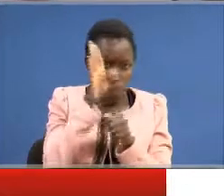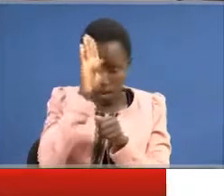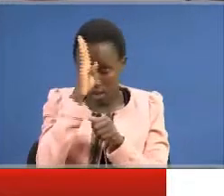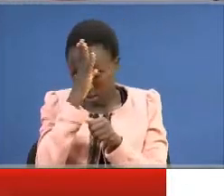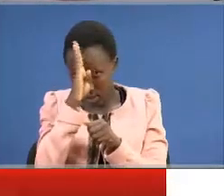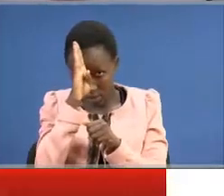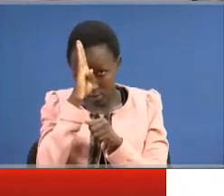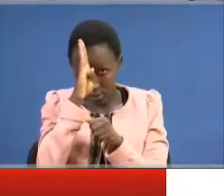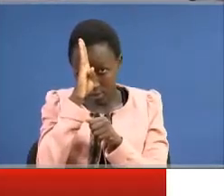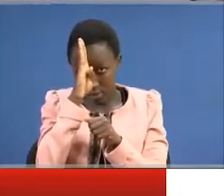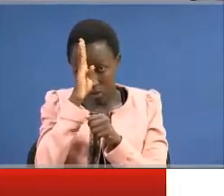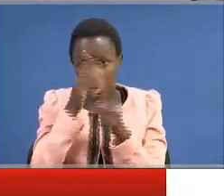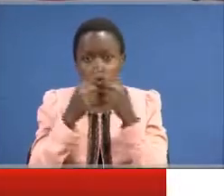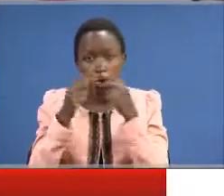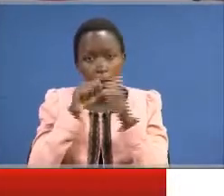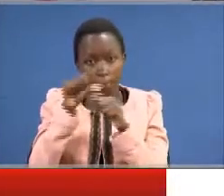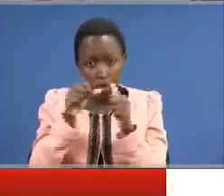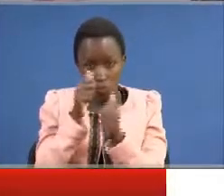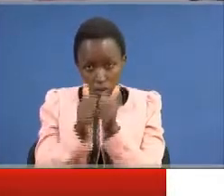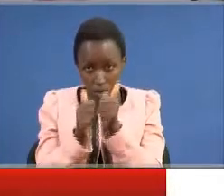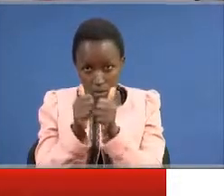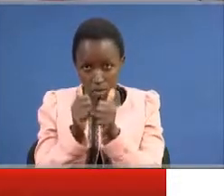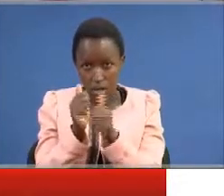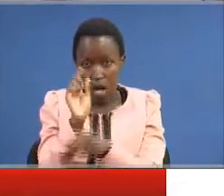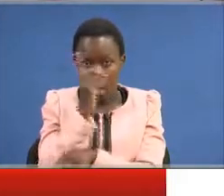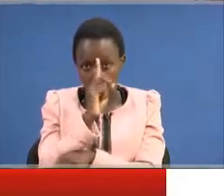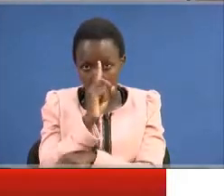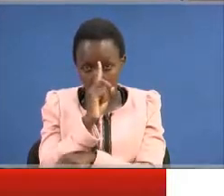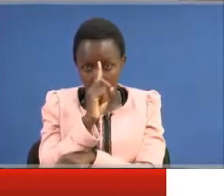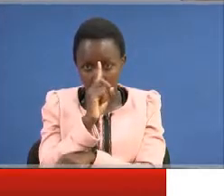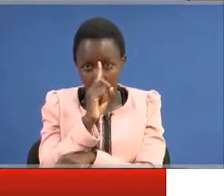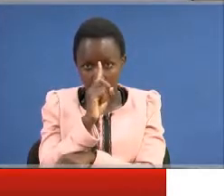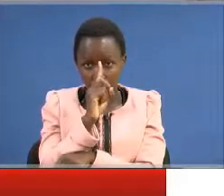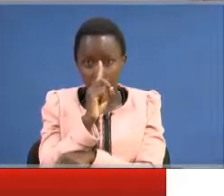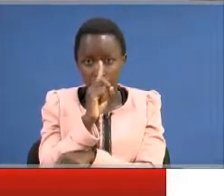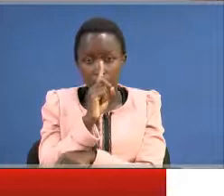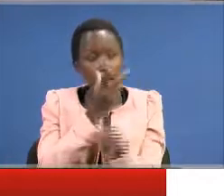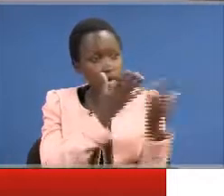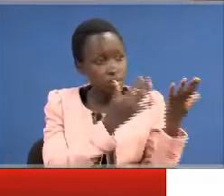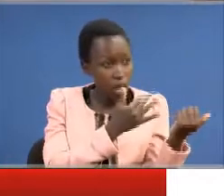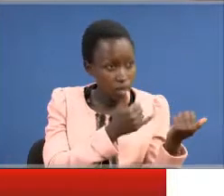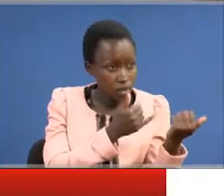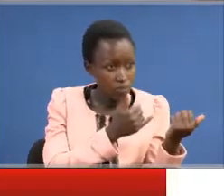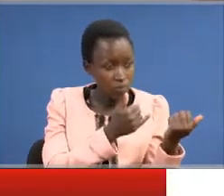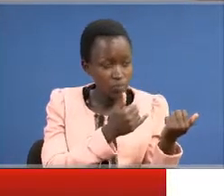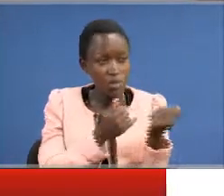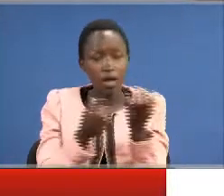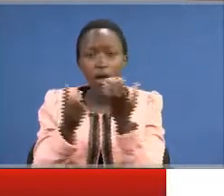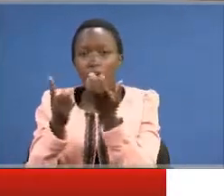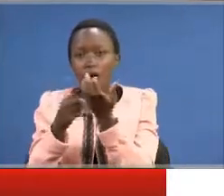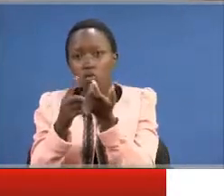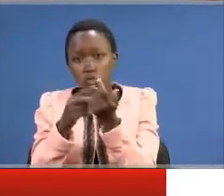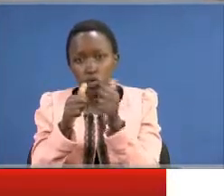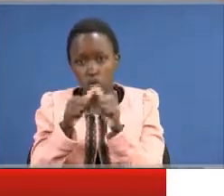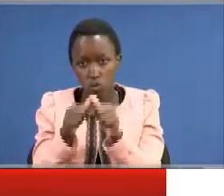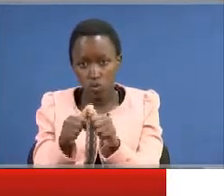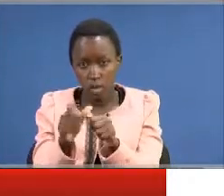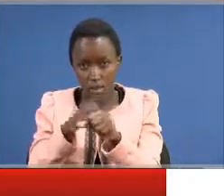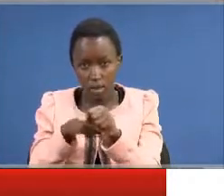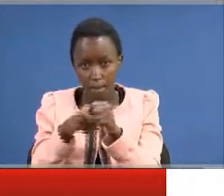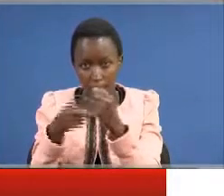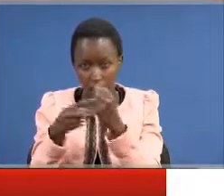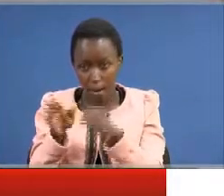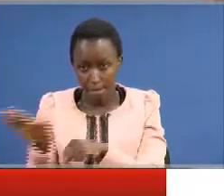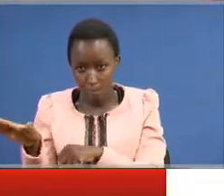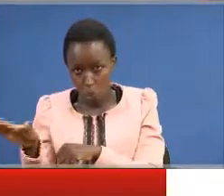urban areas I'm talking about are Nairobi. So in Nairobi, we'll expect the counting to go on from 6